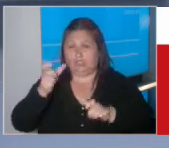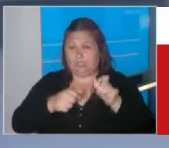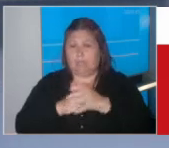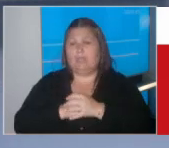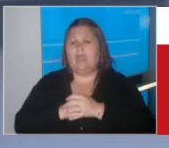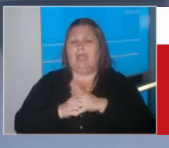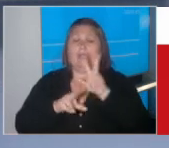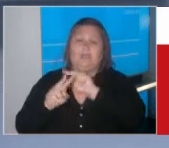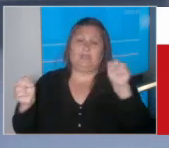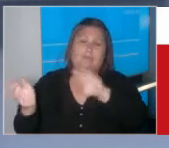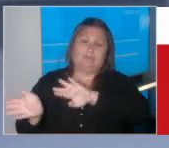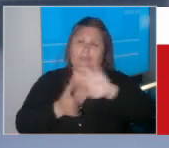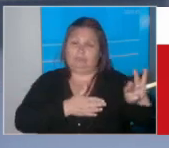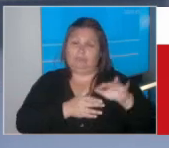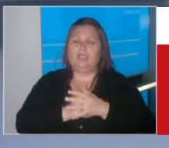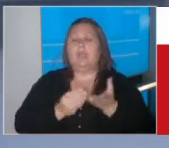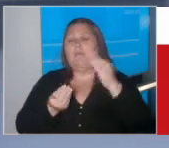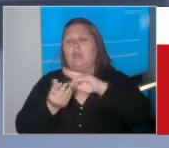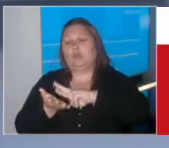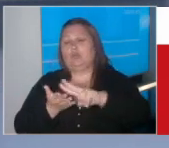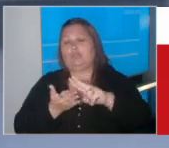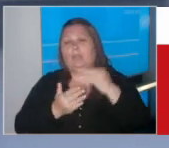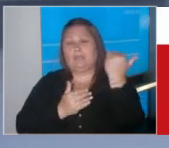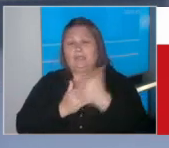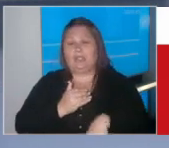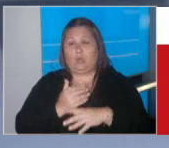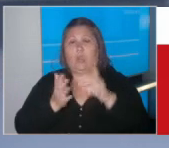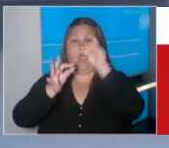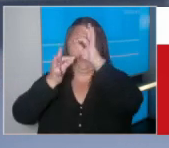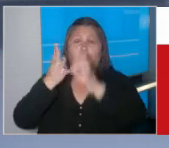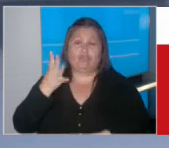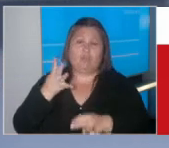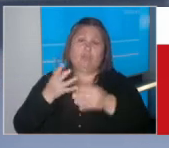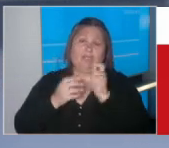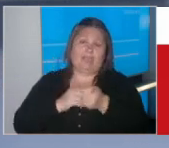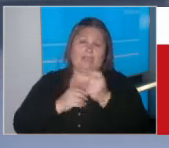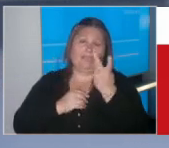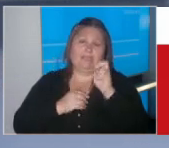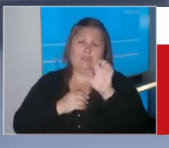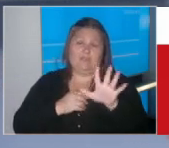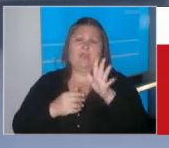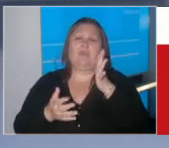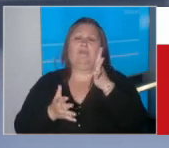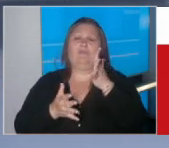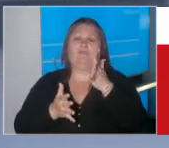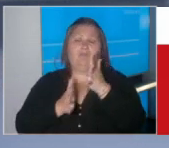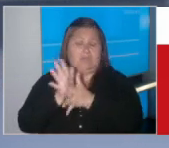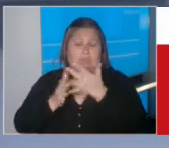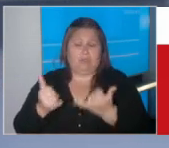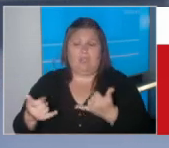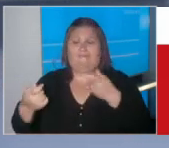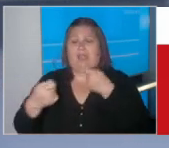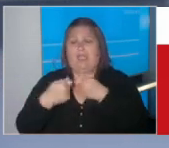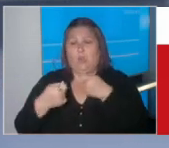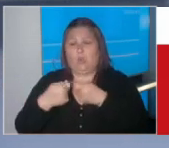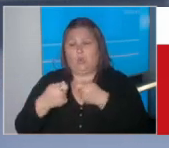הבא. בעוד קצת יותר מחודשיים ייסגרו הרשימות לכנסת ה-25, וכבר עכשיו מדברים על איחודים בין רשימות. זהות